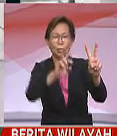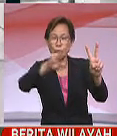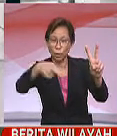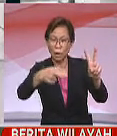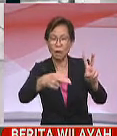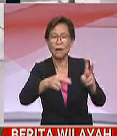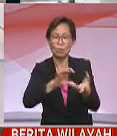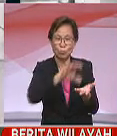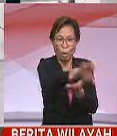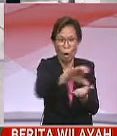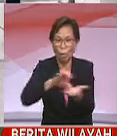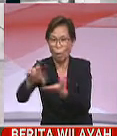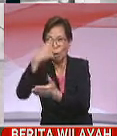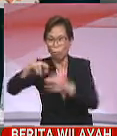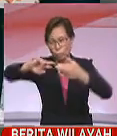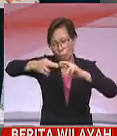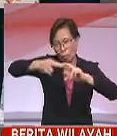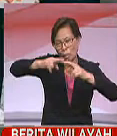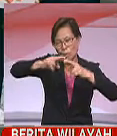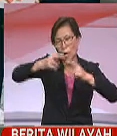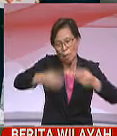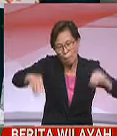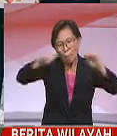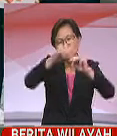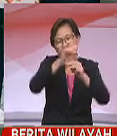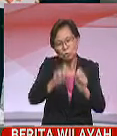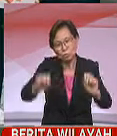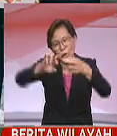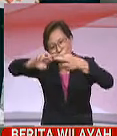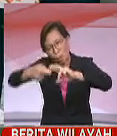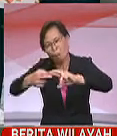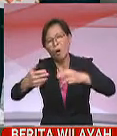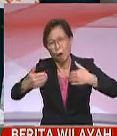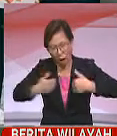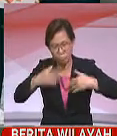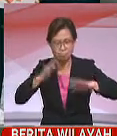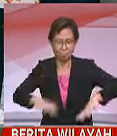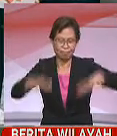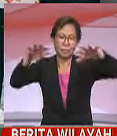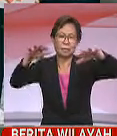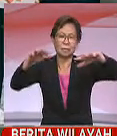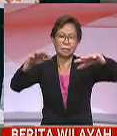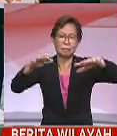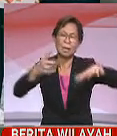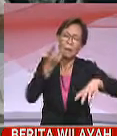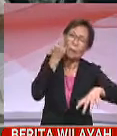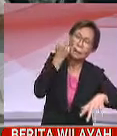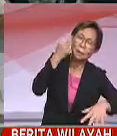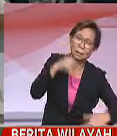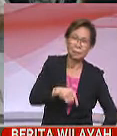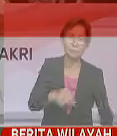akan digunakan bagi membaik pulih kerosakan masjid dan surau yang terlibat dalam bencana berkenaan baru-baru